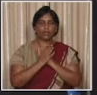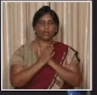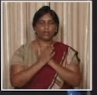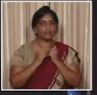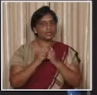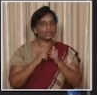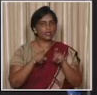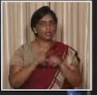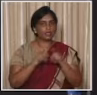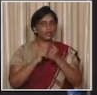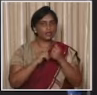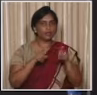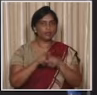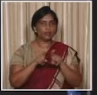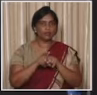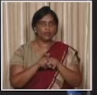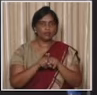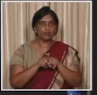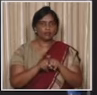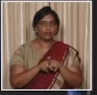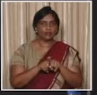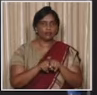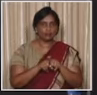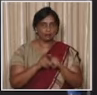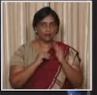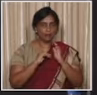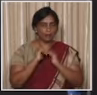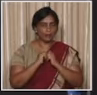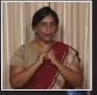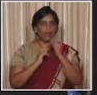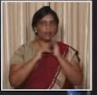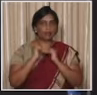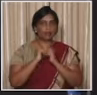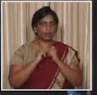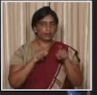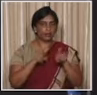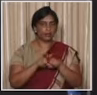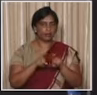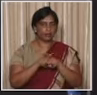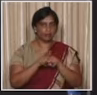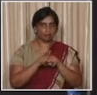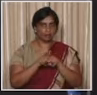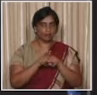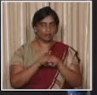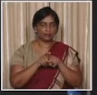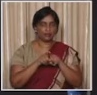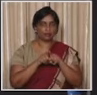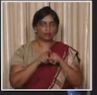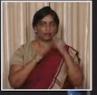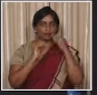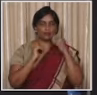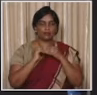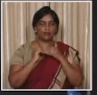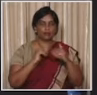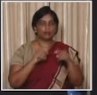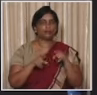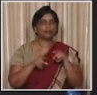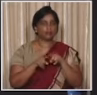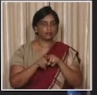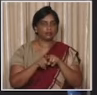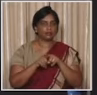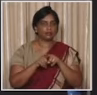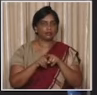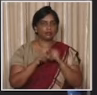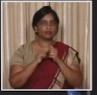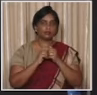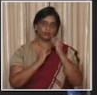ණයක් නෙවෙයි, ග්‍රාන්ට් එකක්. ඒ ග්‍රාන්ට් එක මගේ ළඟ දත්ත ටික තියෙනවා මේ කොහොමද පාවිච්චි වුණේ කියලා. මේ අවුරුද්දේ තිත අඩු ප්‍රමාණයක් තමයි පාවිච්චි